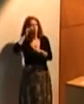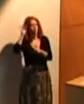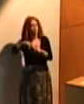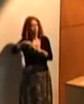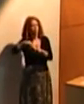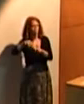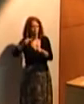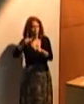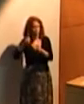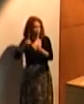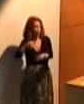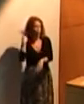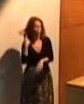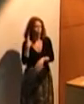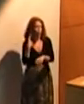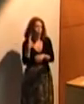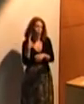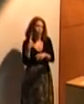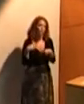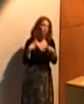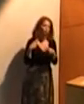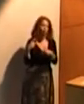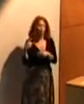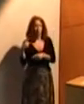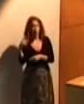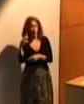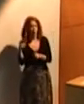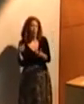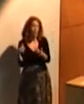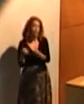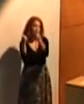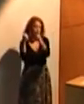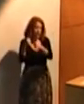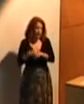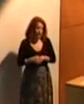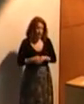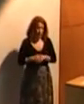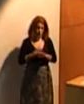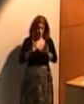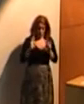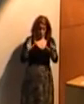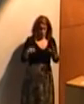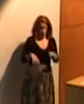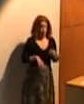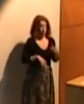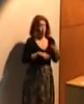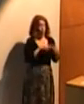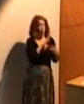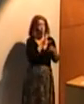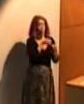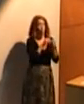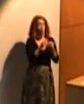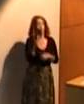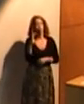désinfectant ça tu vivant et le chlore ce n'est pas tellement le copain et bien un remplaçant le vivre en mettant cette molécule